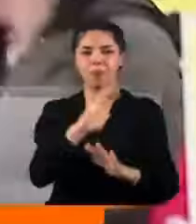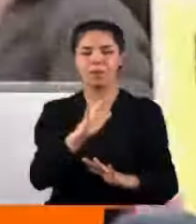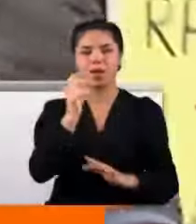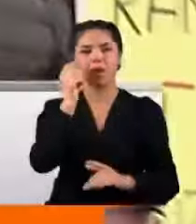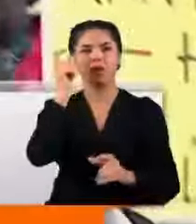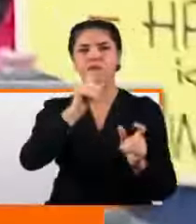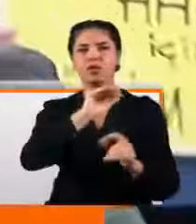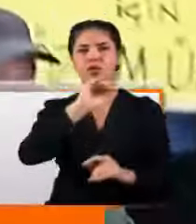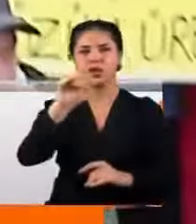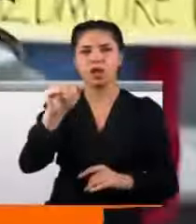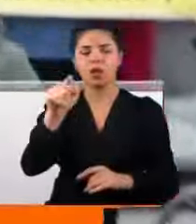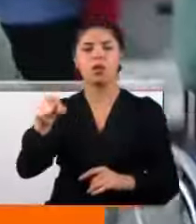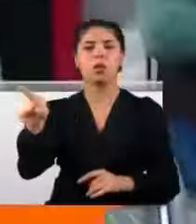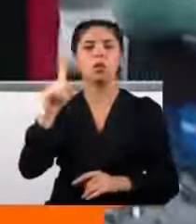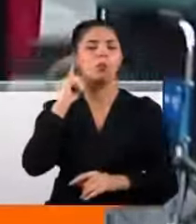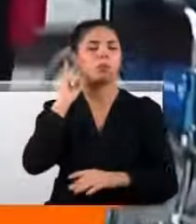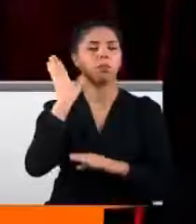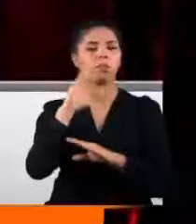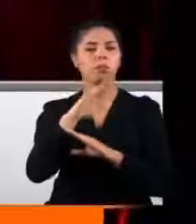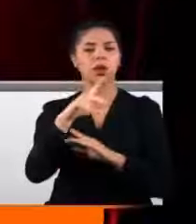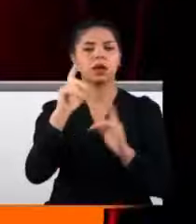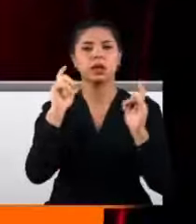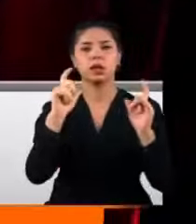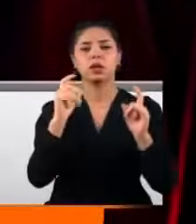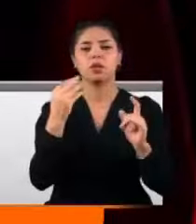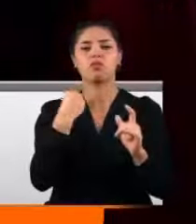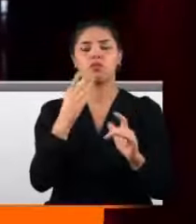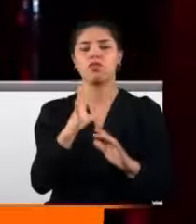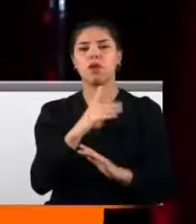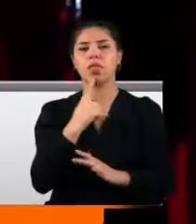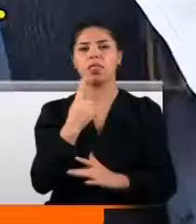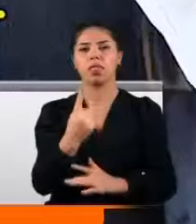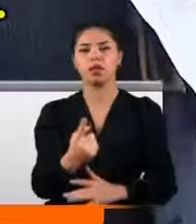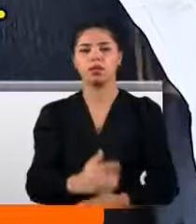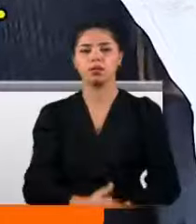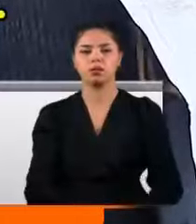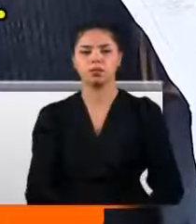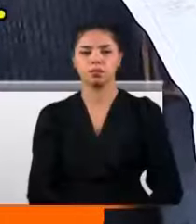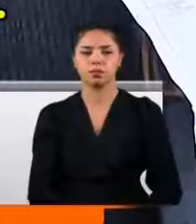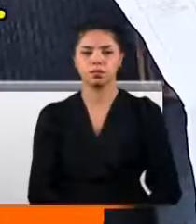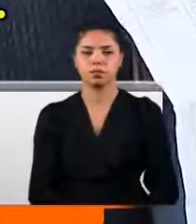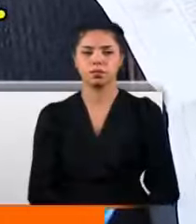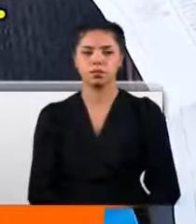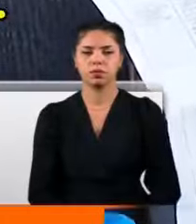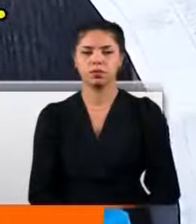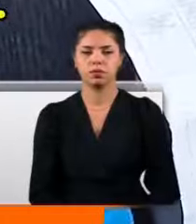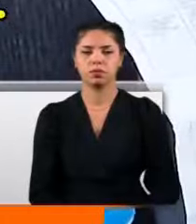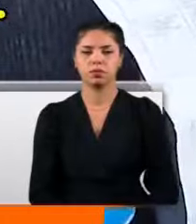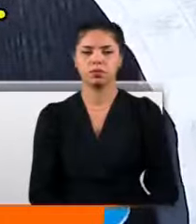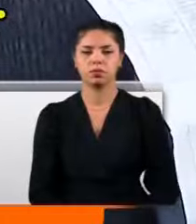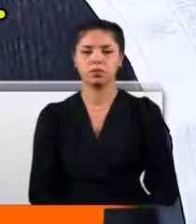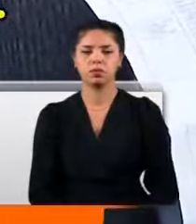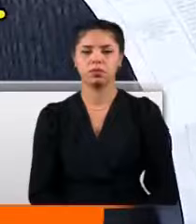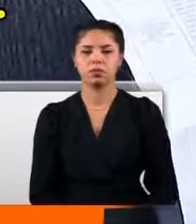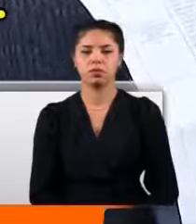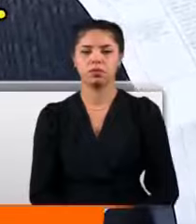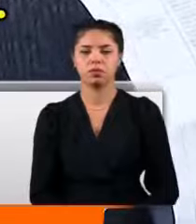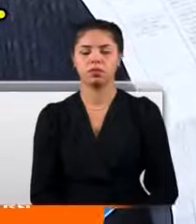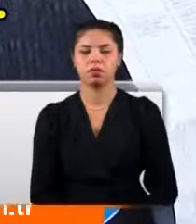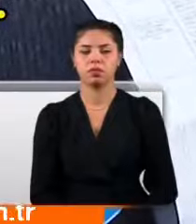çalan mağdurlara sırtını döndü hem de SGK'ya borcumuz var gerekçesiyle bize sürekli bütçemiz yok